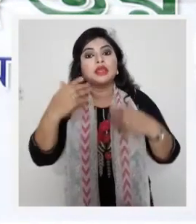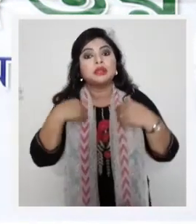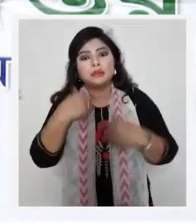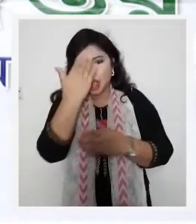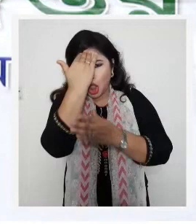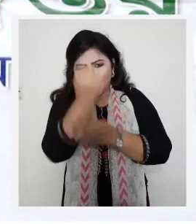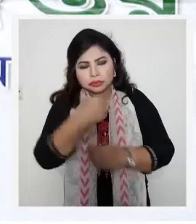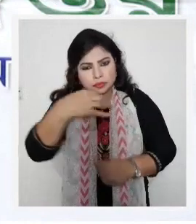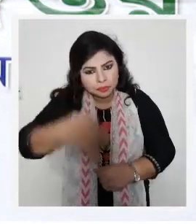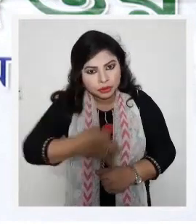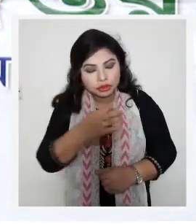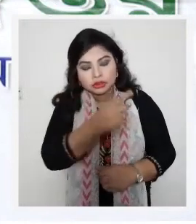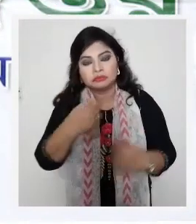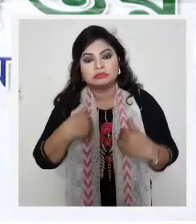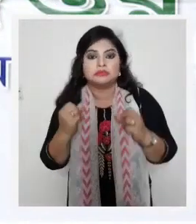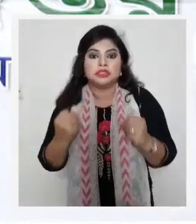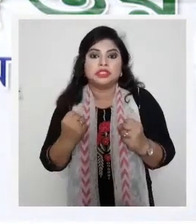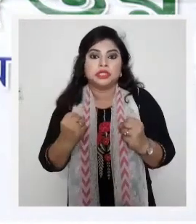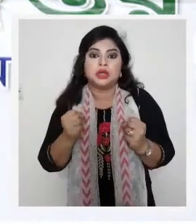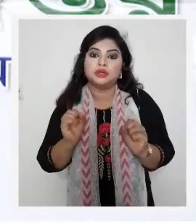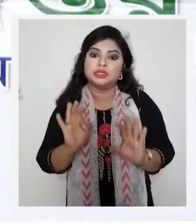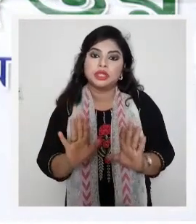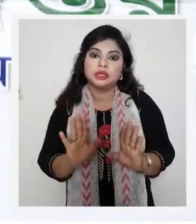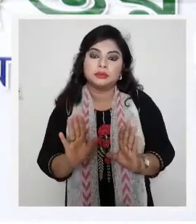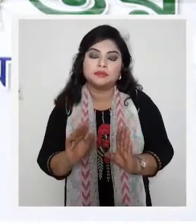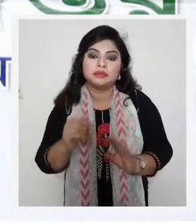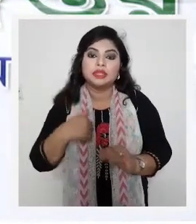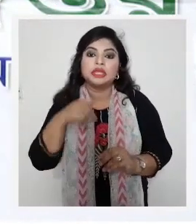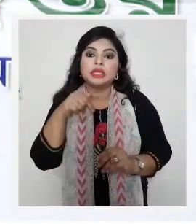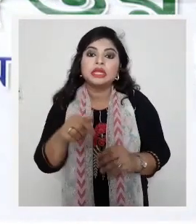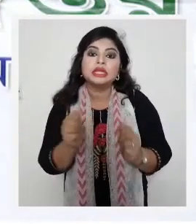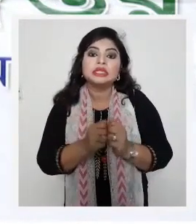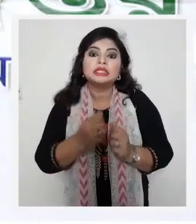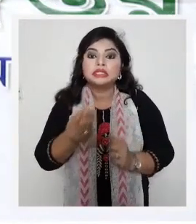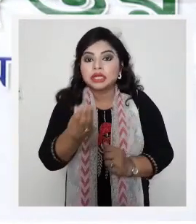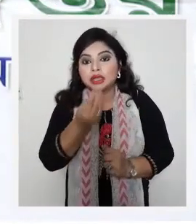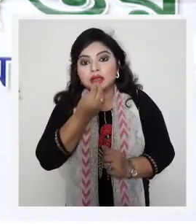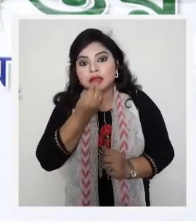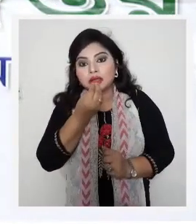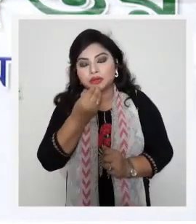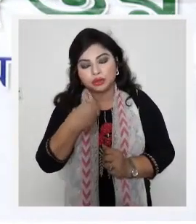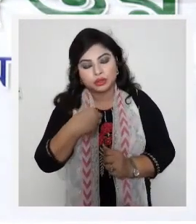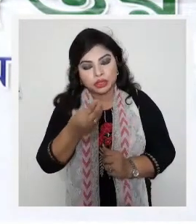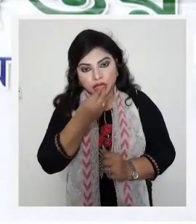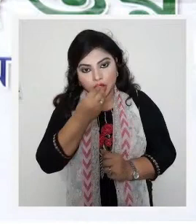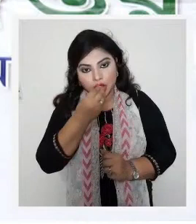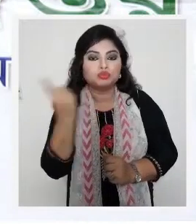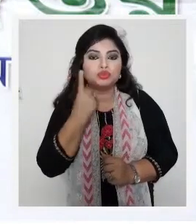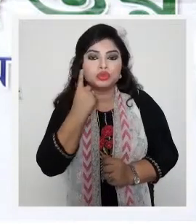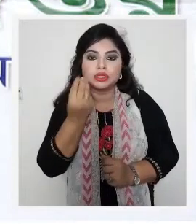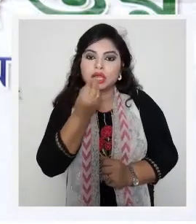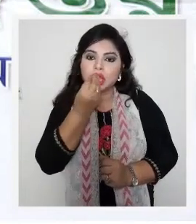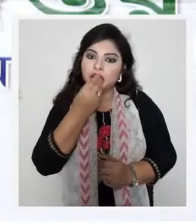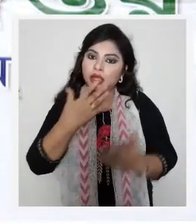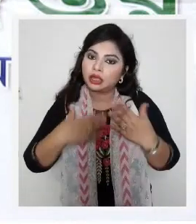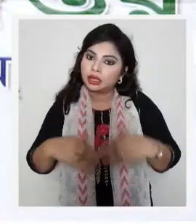খাবার খাদ্য তালিকায় থাকেন, তরল খাবার বেশি করে পান করেন এবং রোগ প্রতিরোধ ক্ষমতাকে বৃদ্ধি